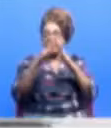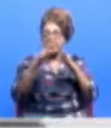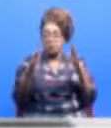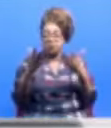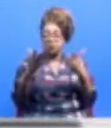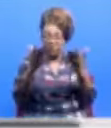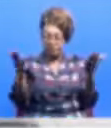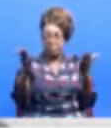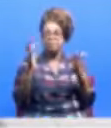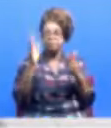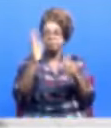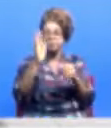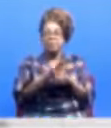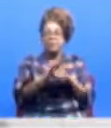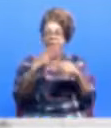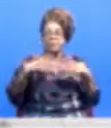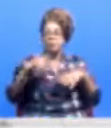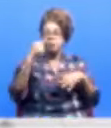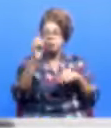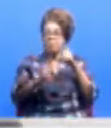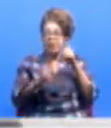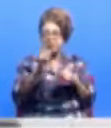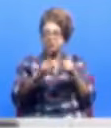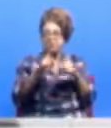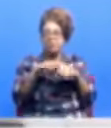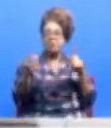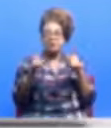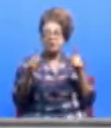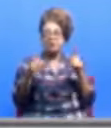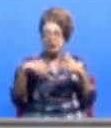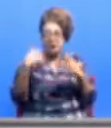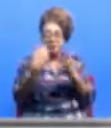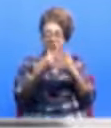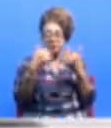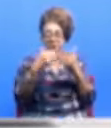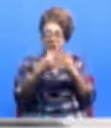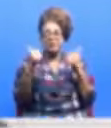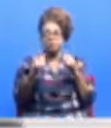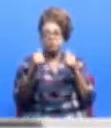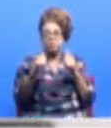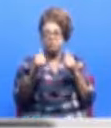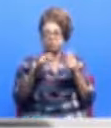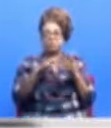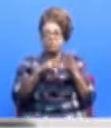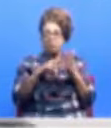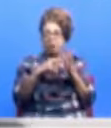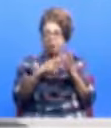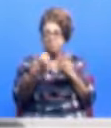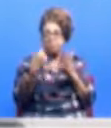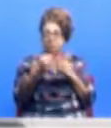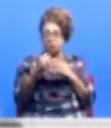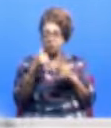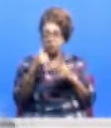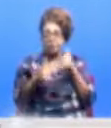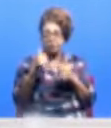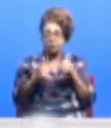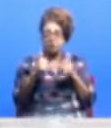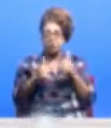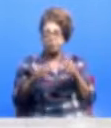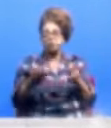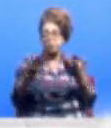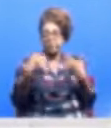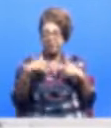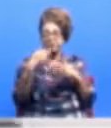zetu watu wengi sana ambao walichomeka na hawajaweza kufikiwa. So unapata hata kwa ile pesa ambayo ilikuwa kwa ile liste watu